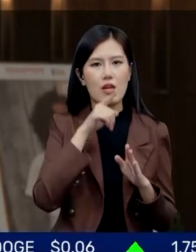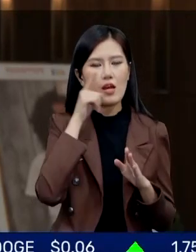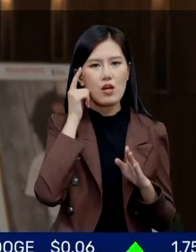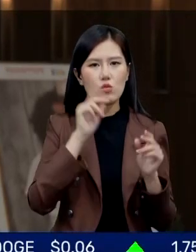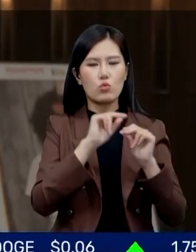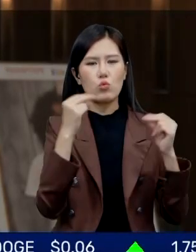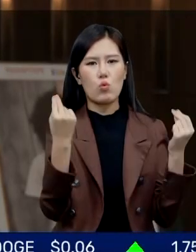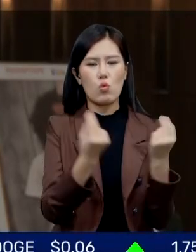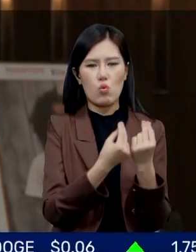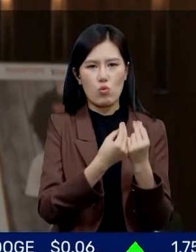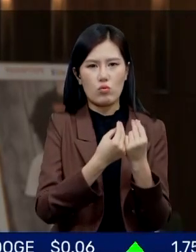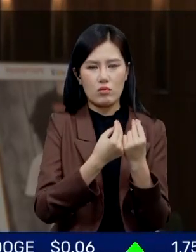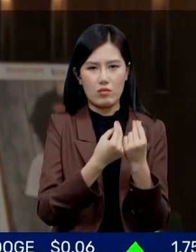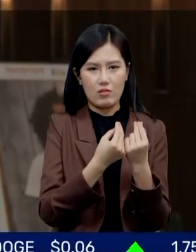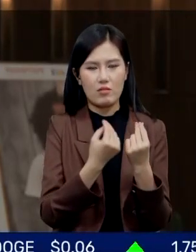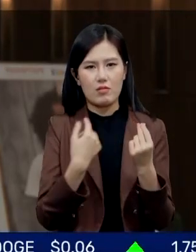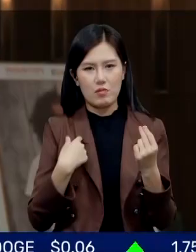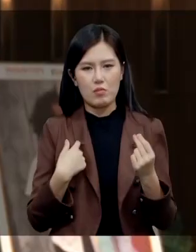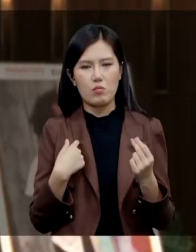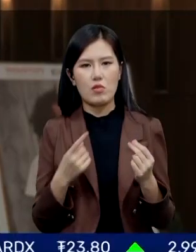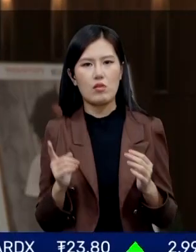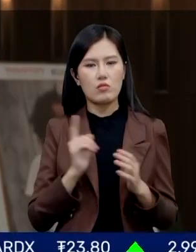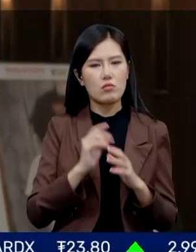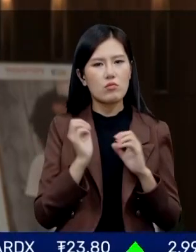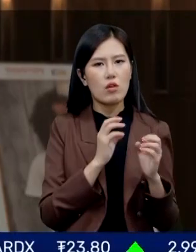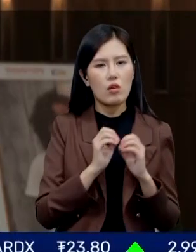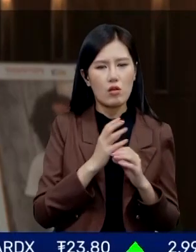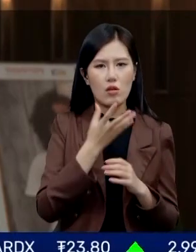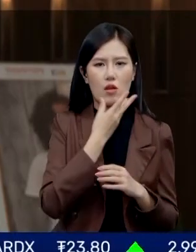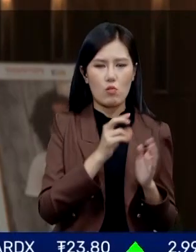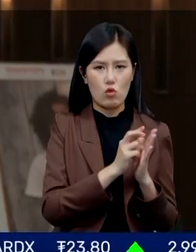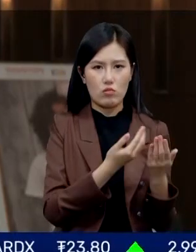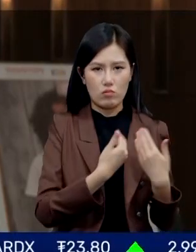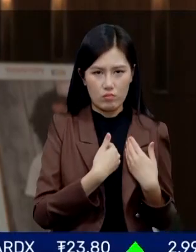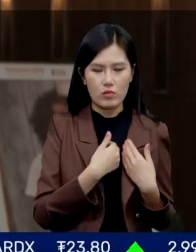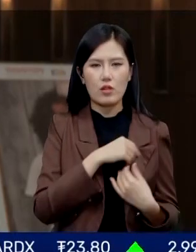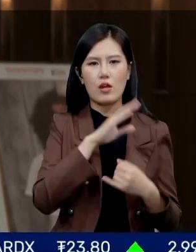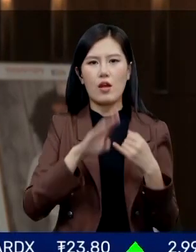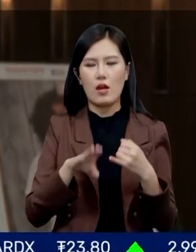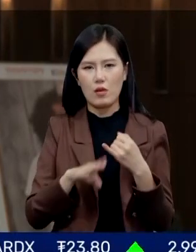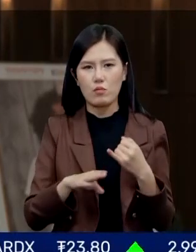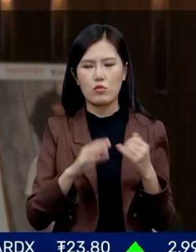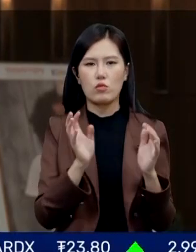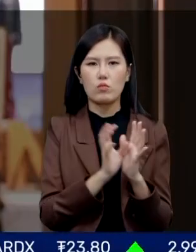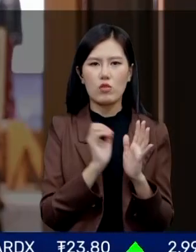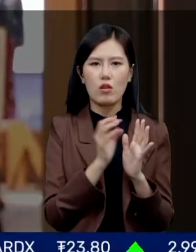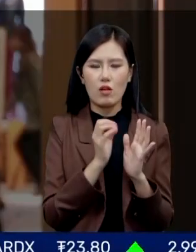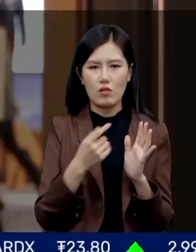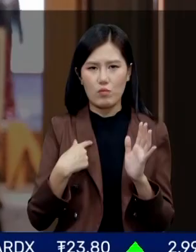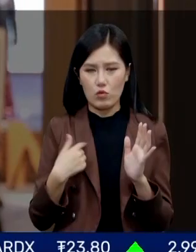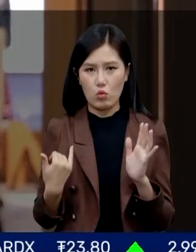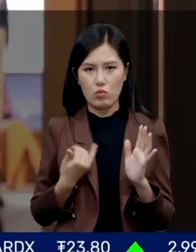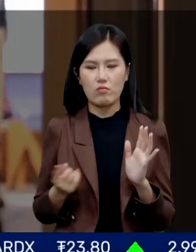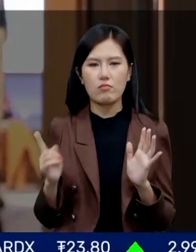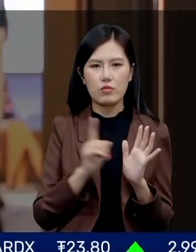ажиллах боломжийг өөртөө бий болгож чадсан. Тэгээд бас энэ хүсэлт ажиллагааны хаалтанд панел хэлэлцүүлэгч уурж хүлцээрсэн байгаа. Орон